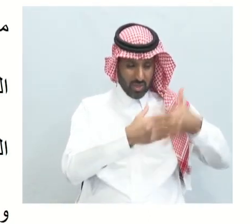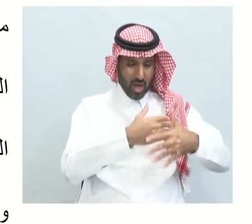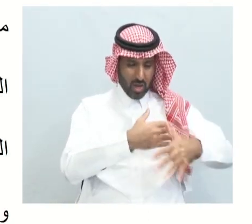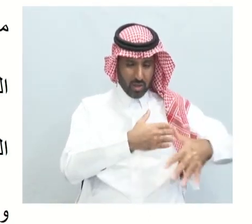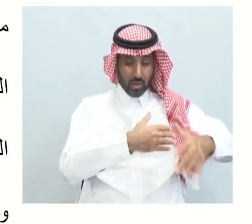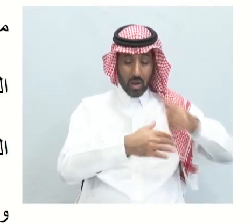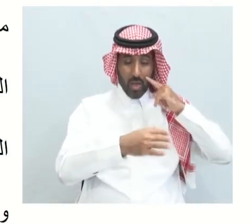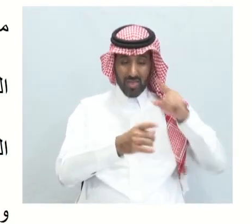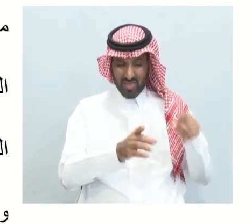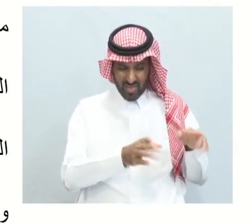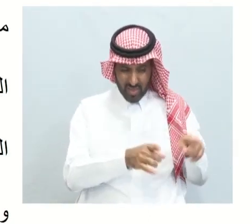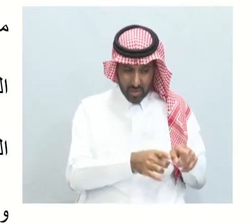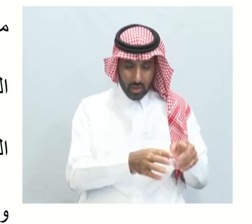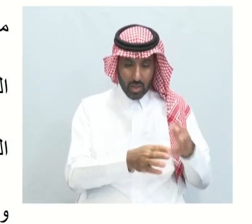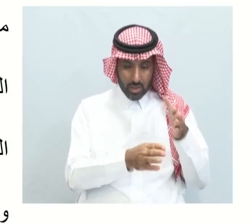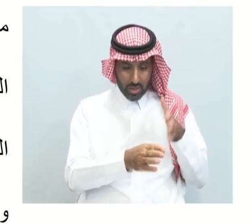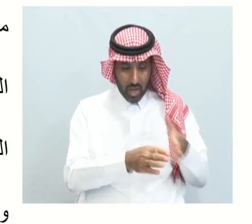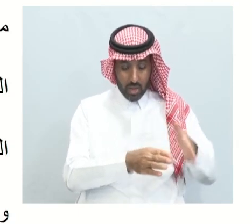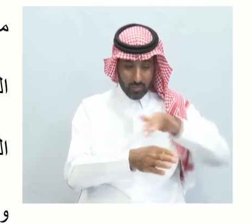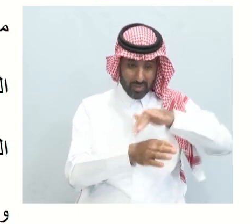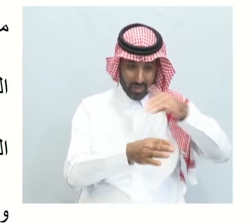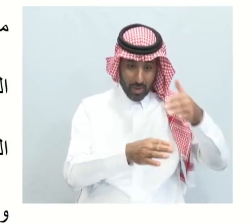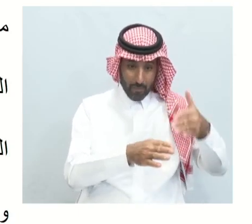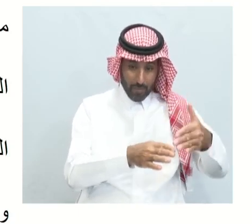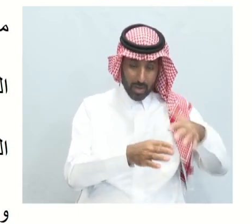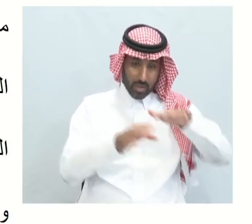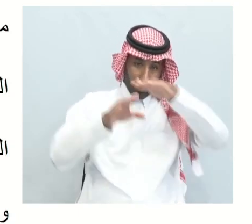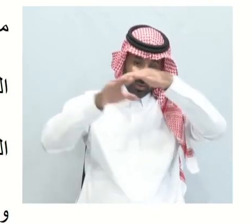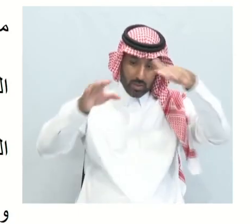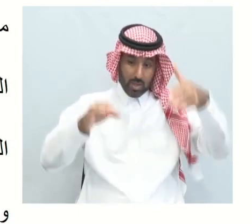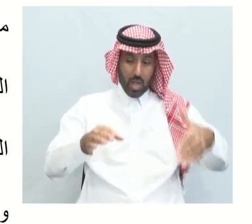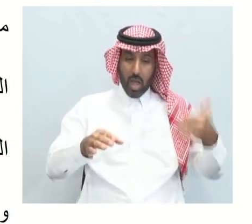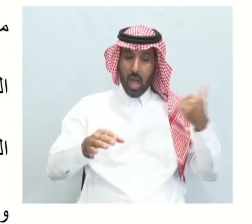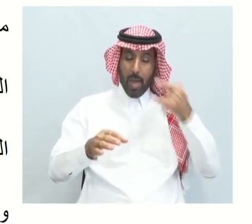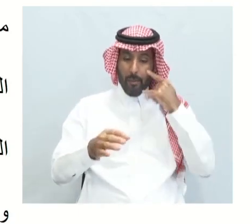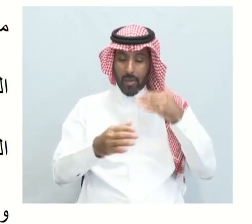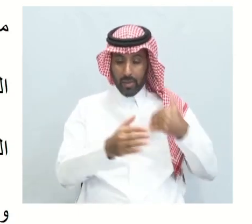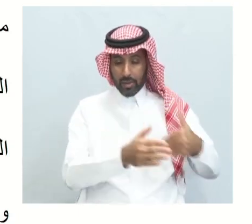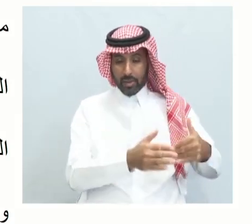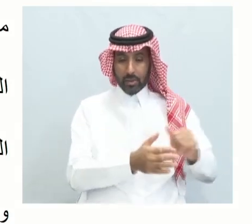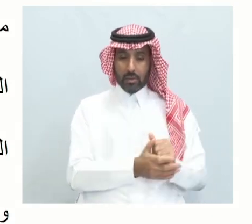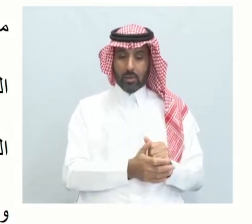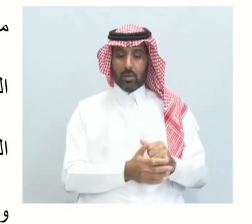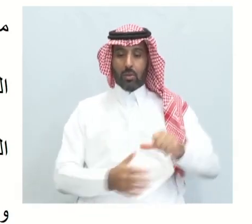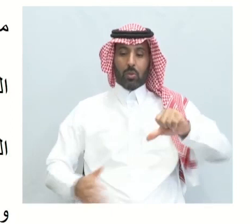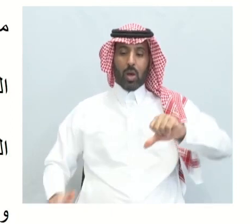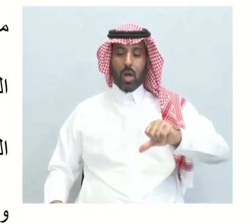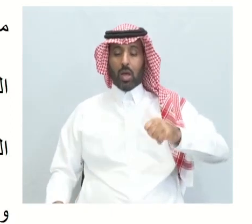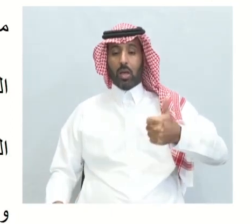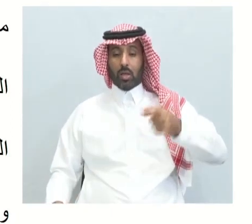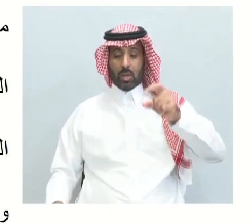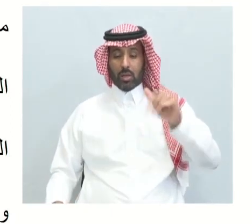الوديان الضيقه على جانب الجبل واحد اهم هذه الاوديه هو وادي